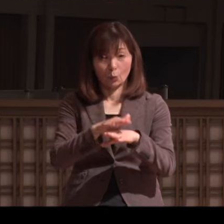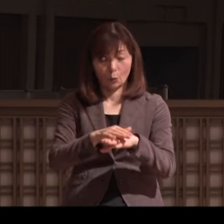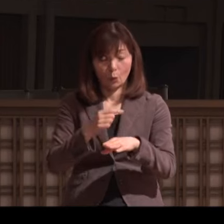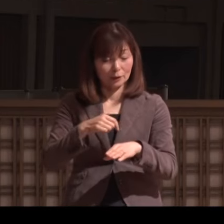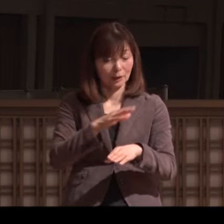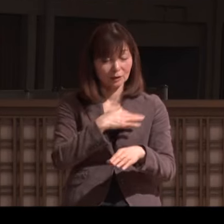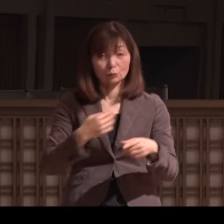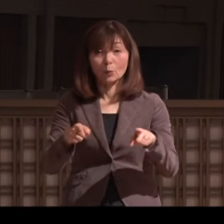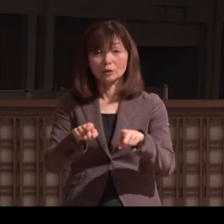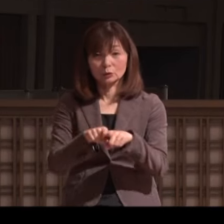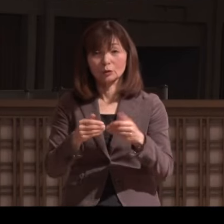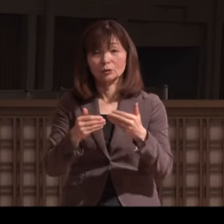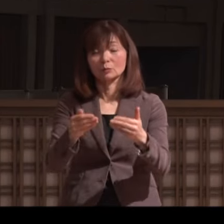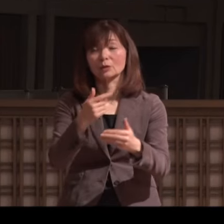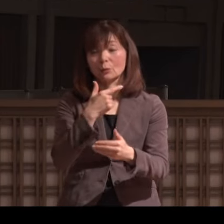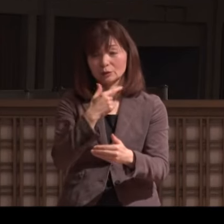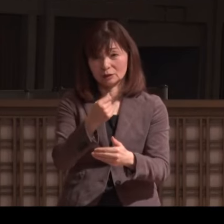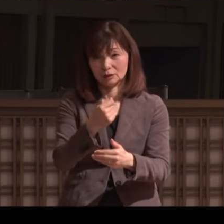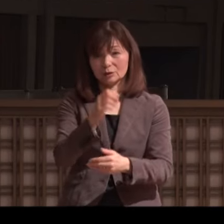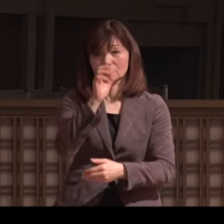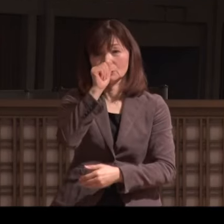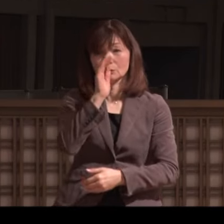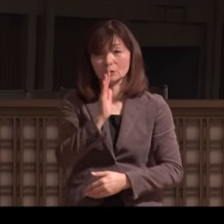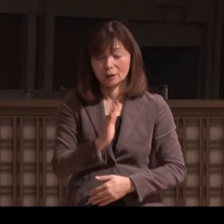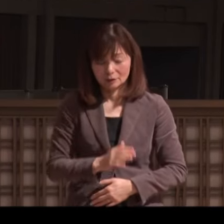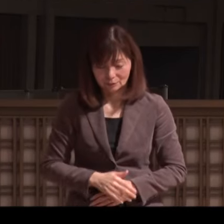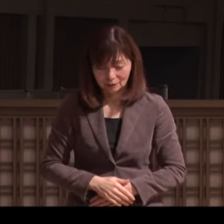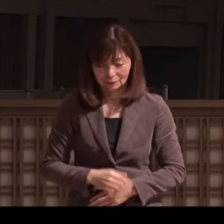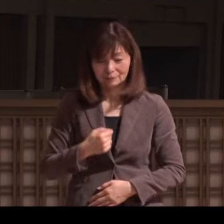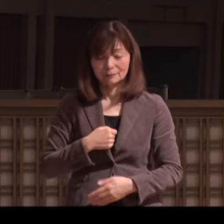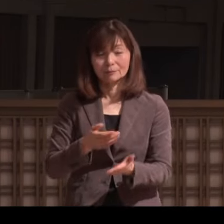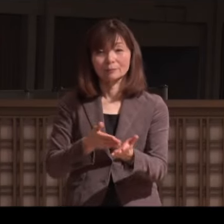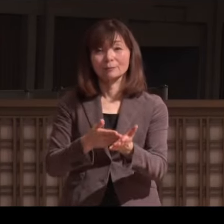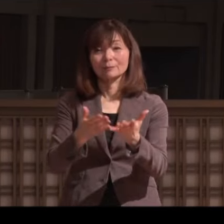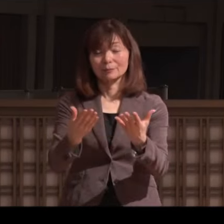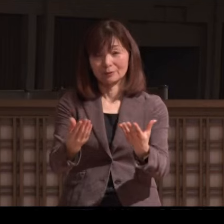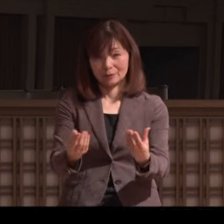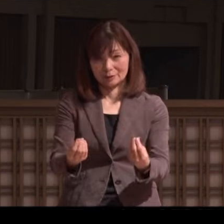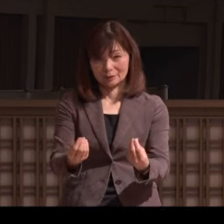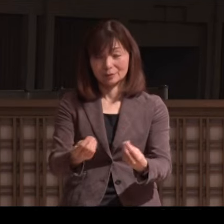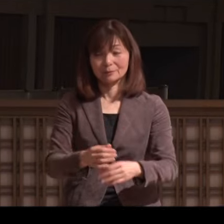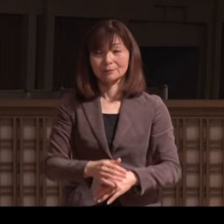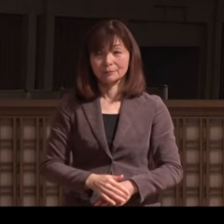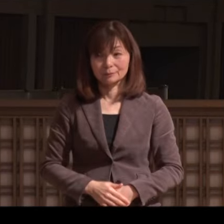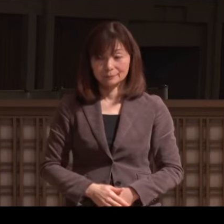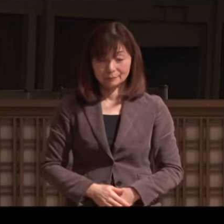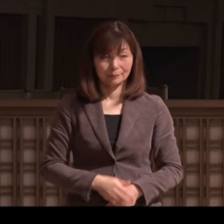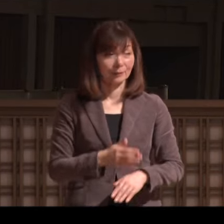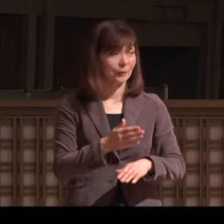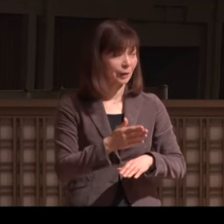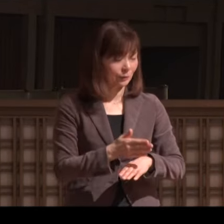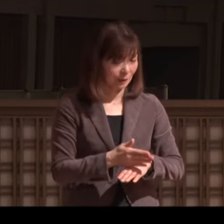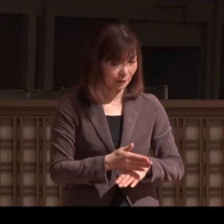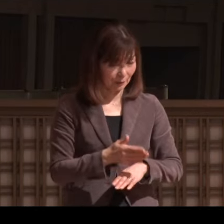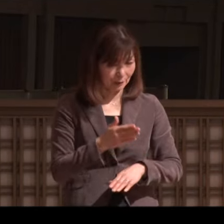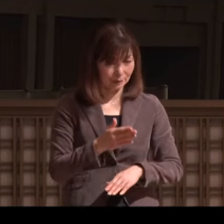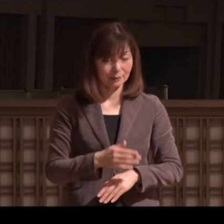たという風に思っておりますのでえどうぞよろしくお願いいたします私ら以上ですありがとうございまし